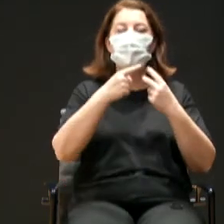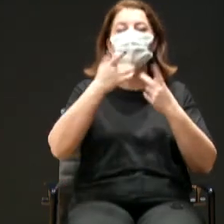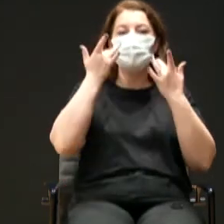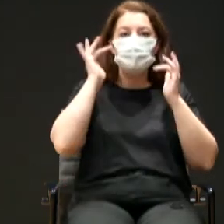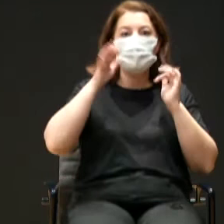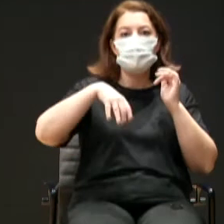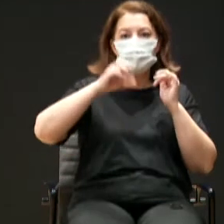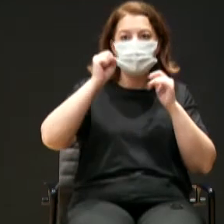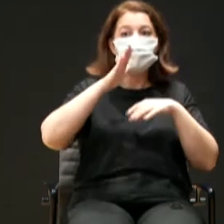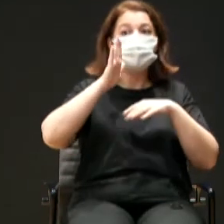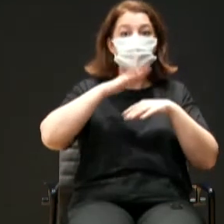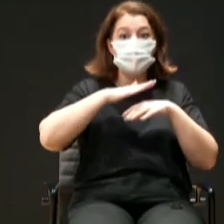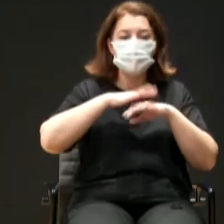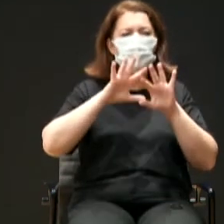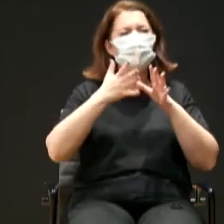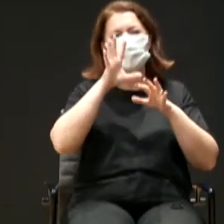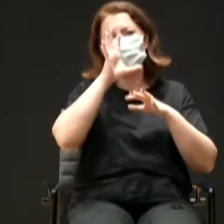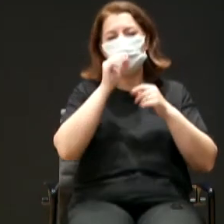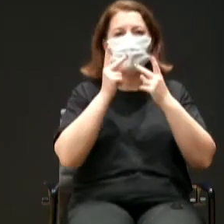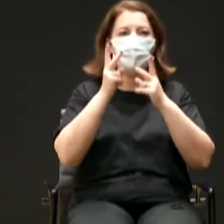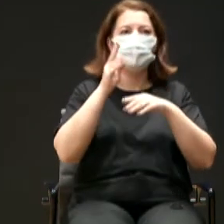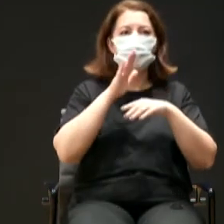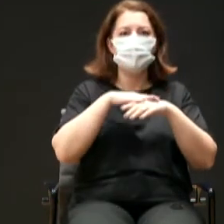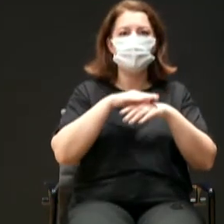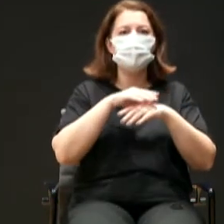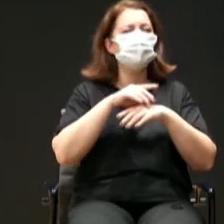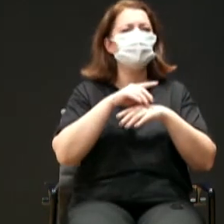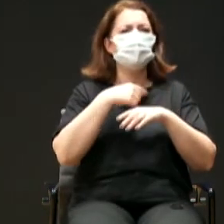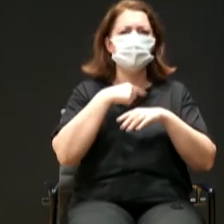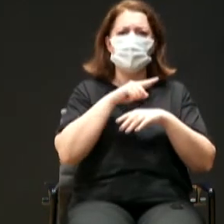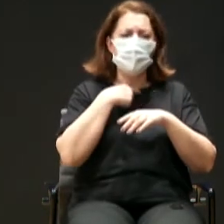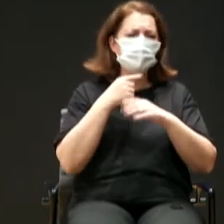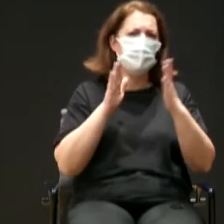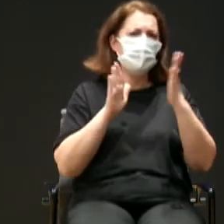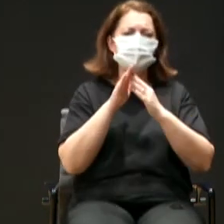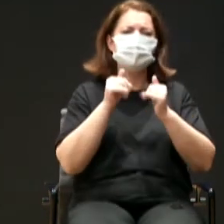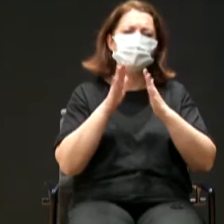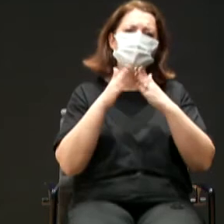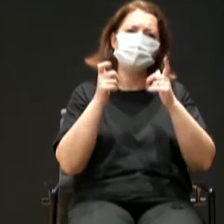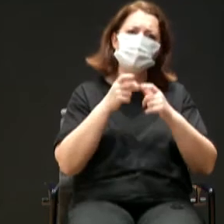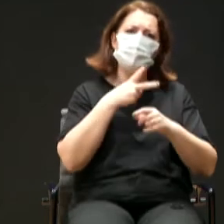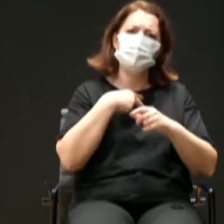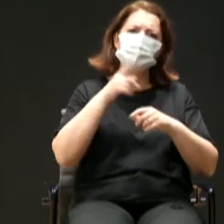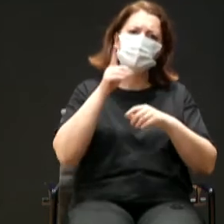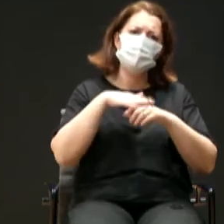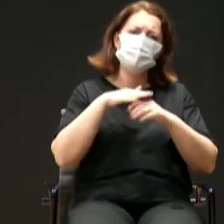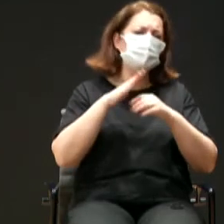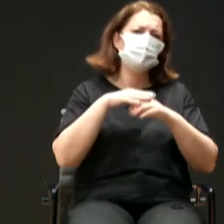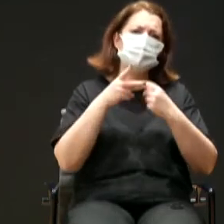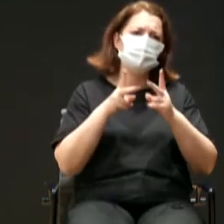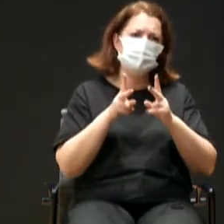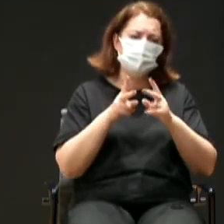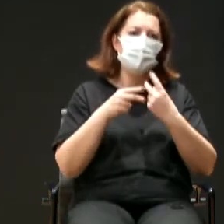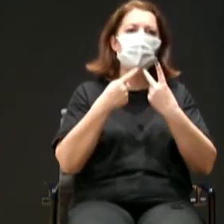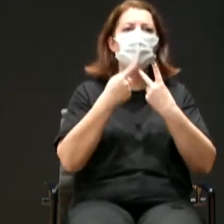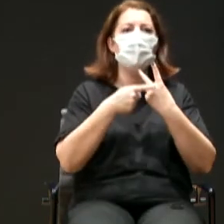Merkezi'nin yapılması ya da kimin tarafından yapılmasına asla karşı değiliz. Büyükşehir Belediyesi tarafından yapılıyorsa yapılsın. Neticede